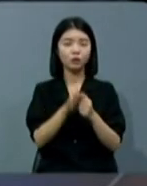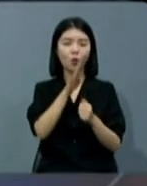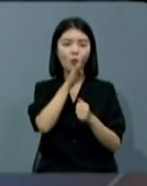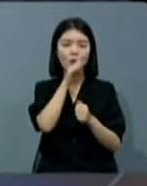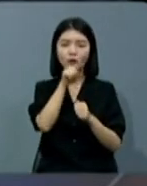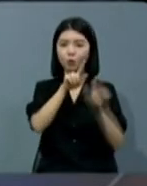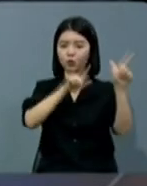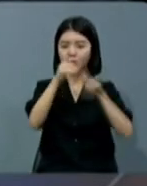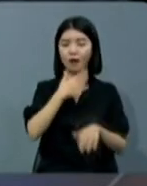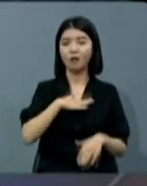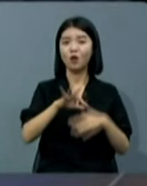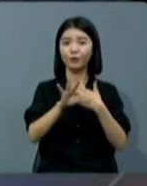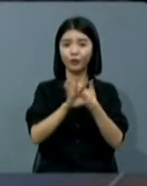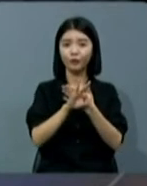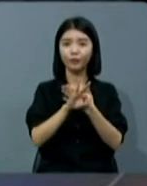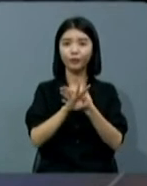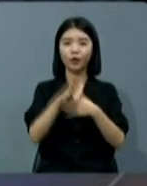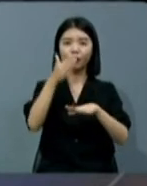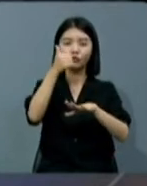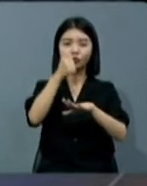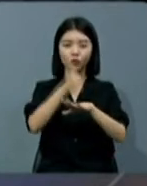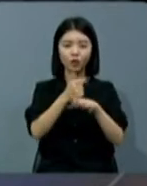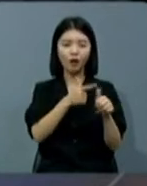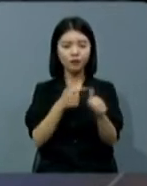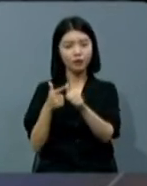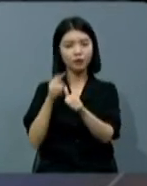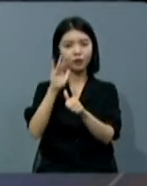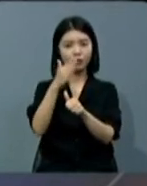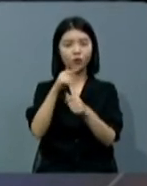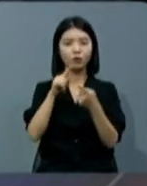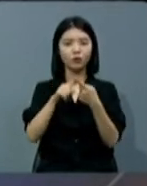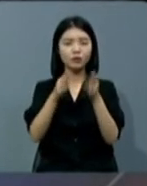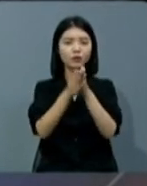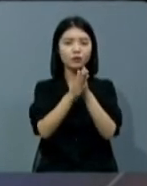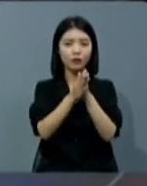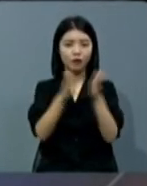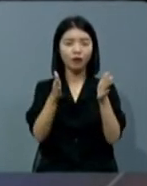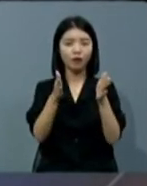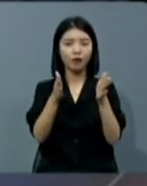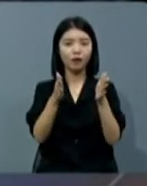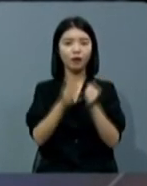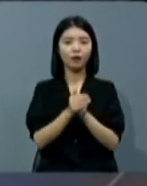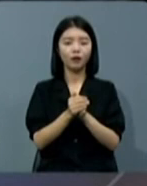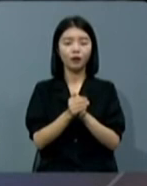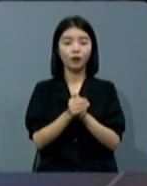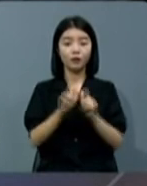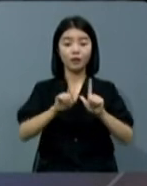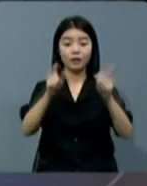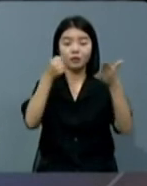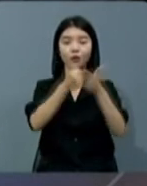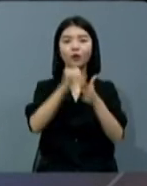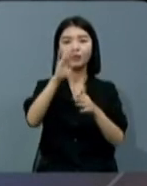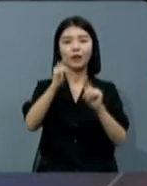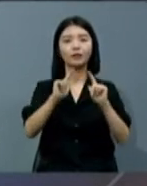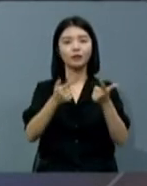본질을 알려면 그해 7월쯤 양민 학살이 되는 그 시점을 기해서 날을 정해야 하지